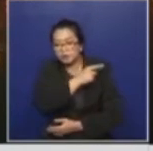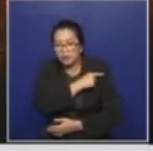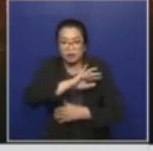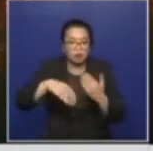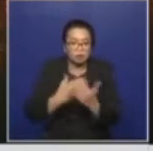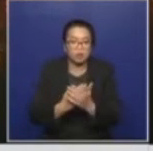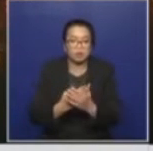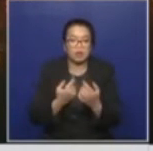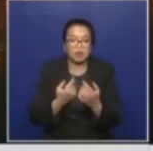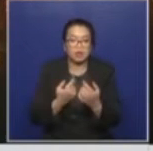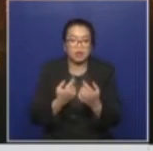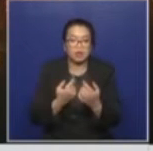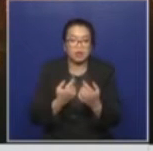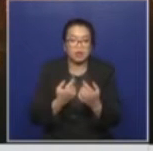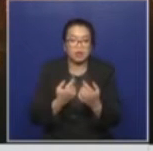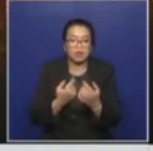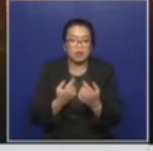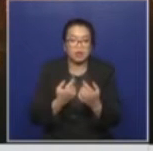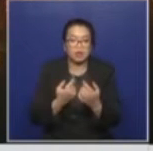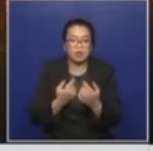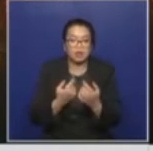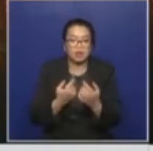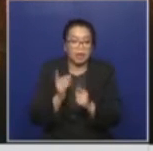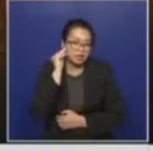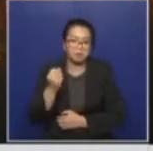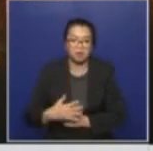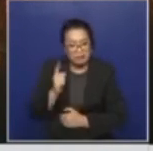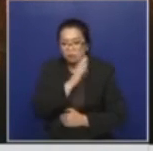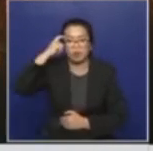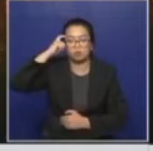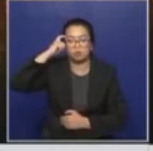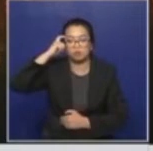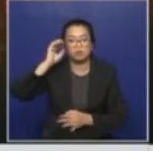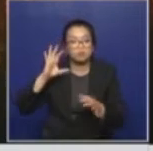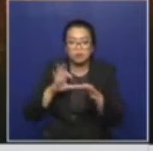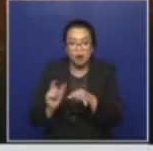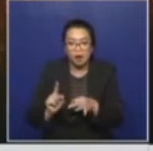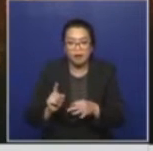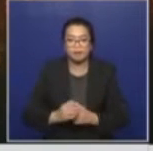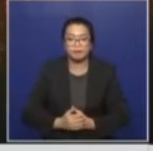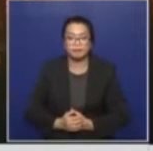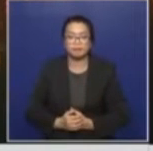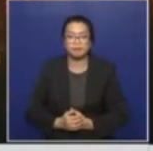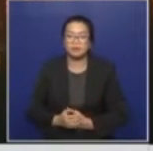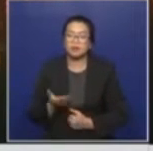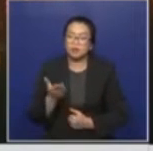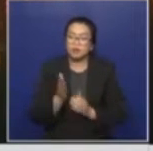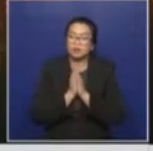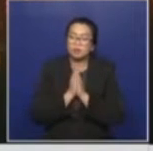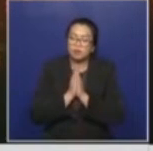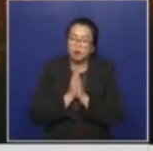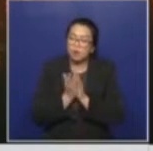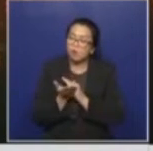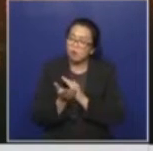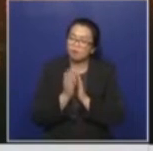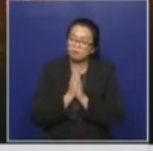ษาแต่สิ่งที่ผมได้ยินมาจะเป็นจริงหรือเท็จผมไม่รู้แต่ภาว